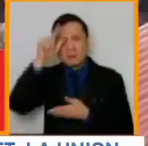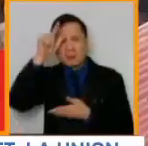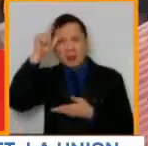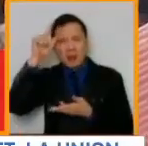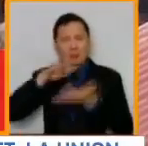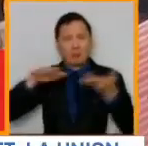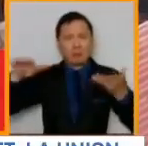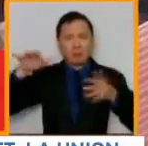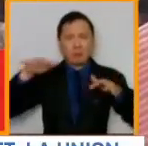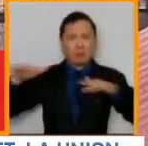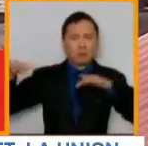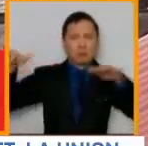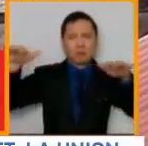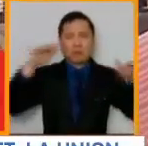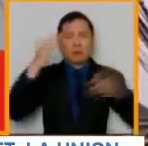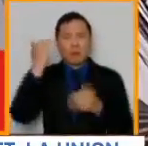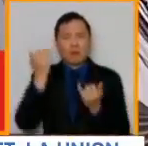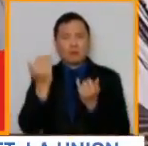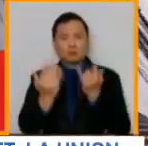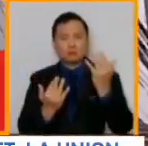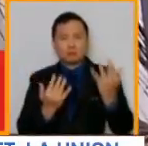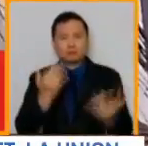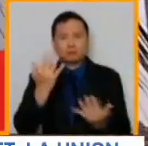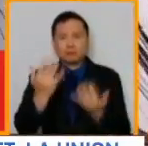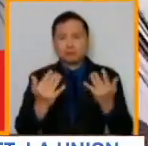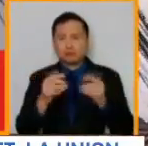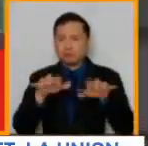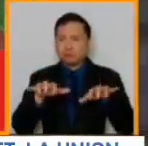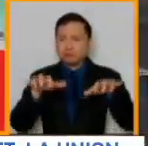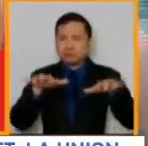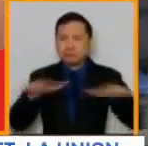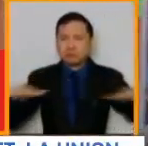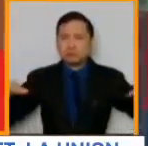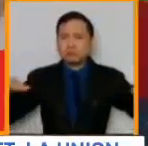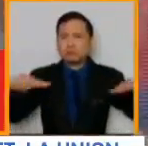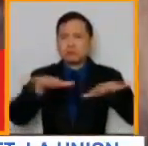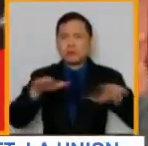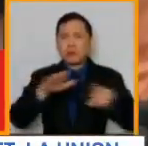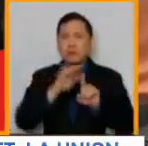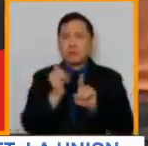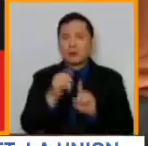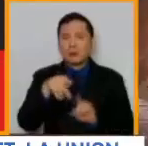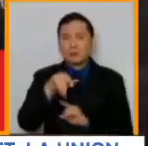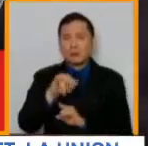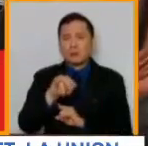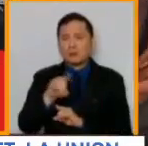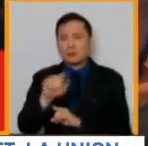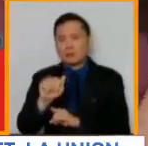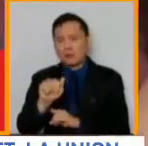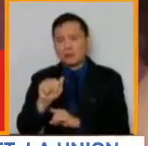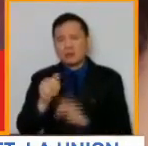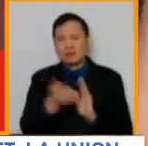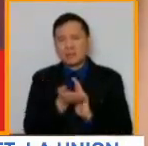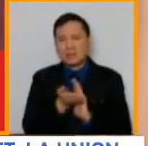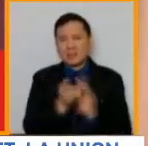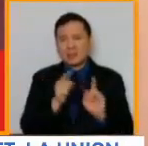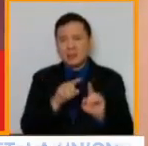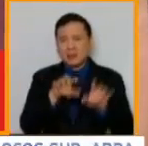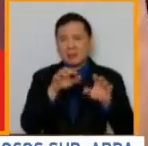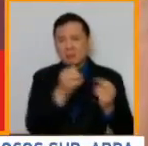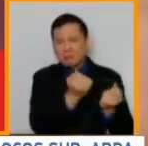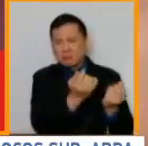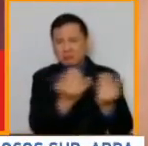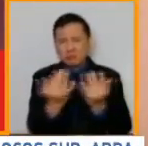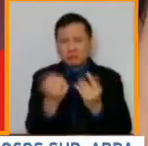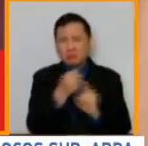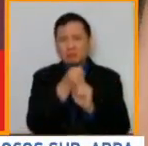na lumamon sa mga bahay sa Asmin Street, Barangay Pineda, Pasig. Nagtakuha, kailangan ilabas mo natang gamit. Way back 4